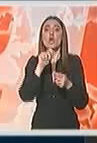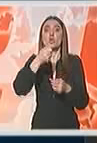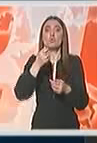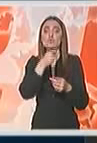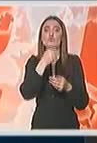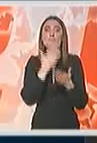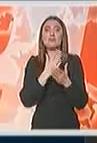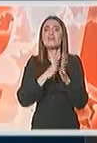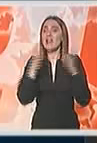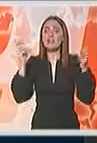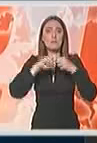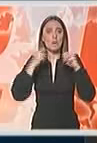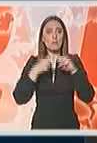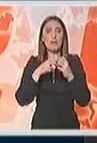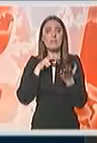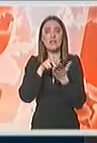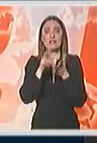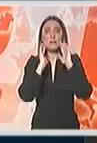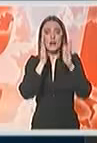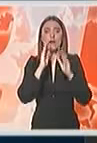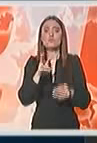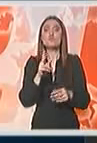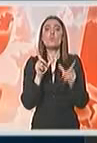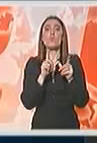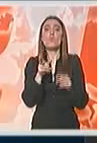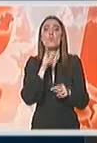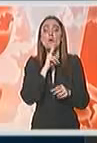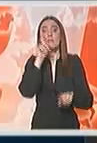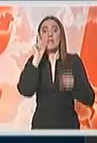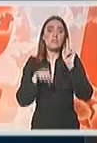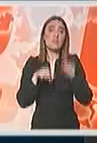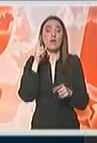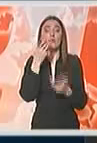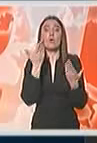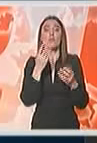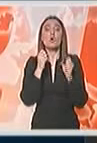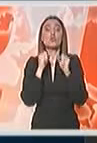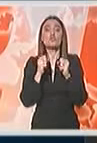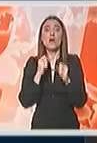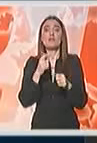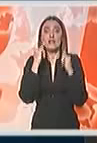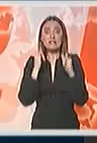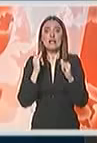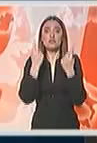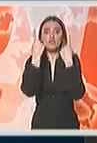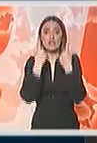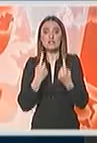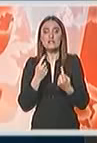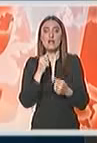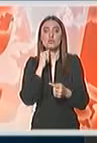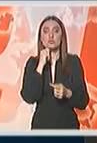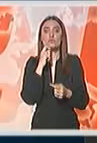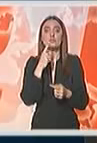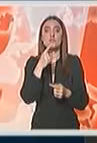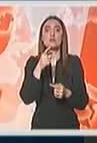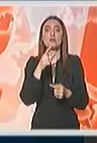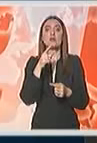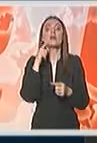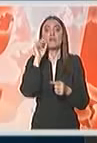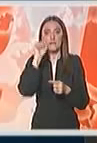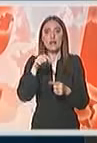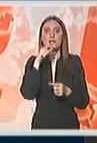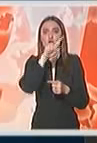veliki problemi da se ide u pravcu koji bi u nekom kontekstu održavao sadašnje status quo, a to jeste da